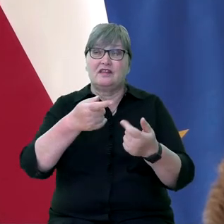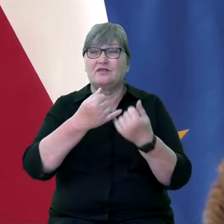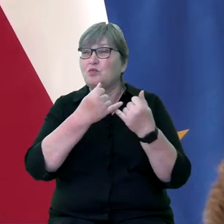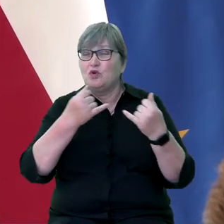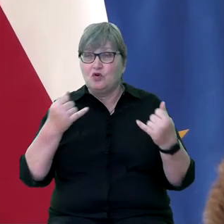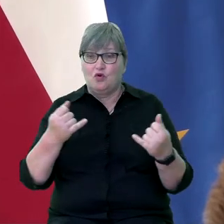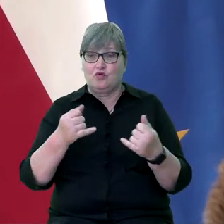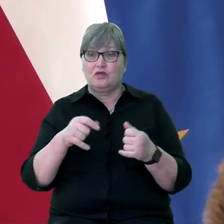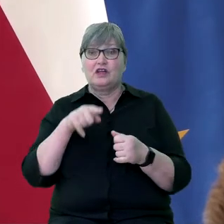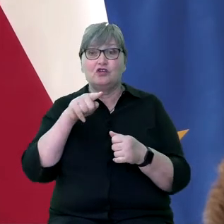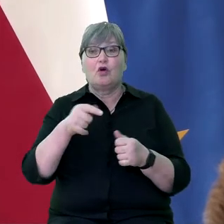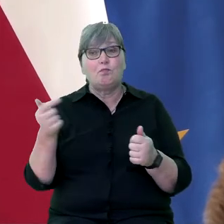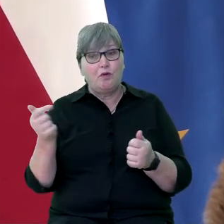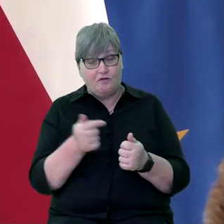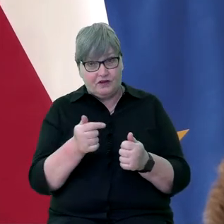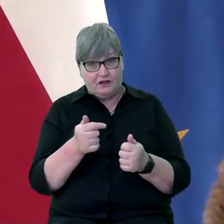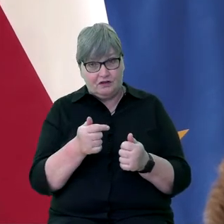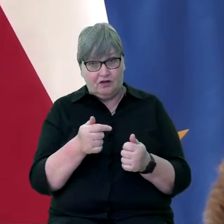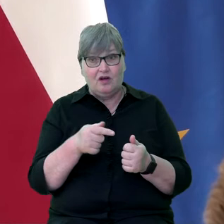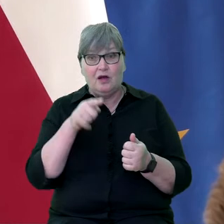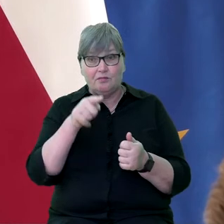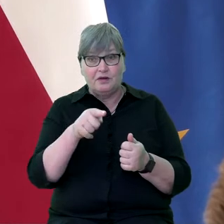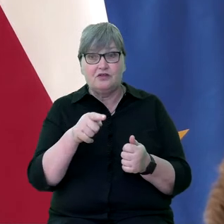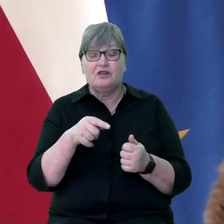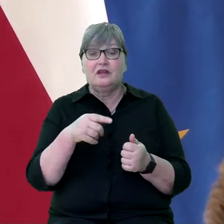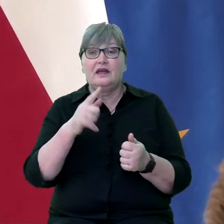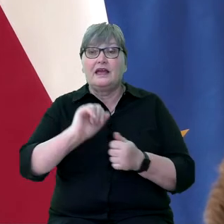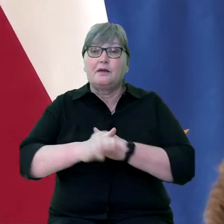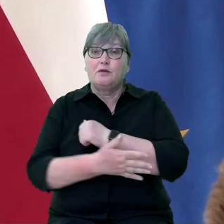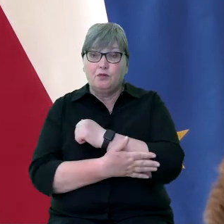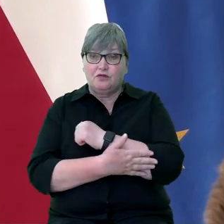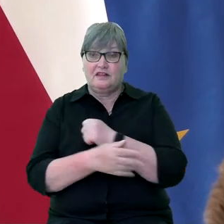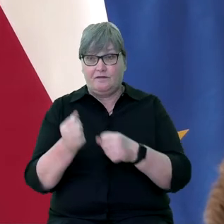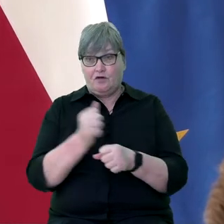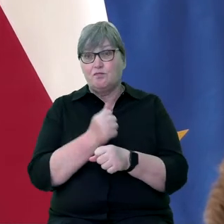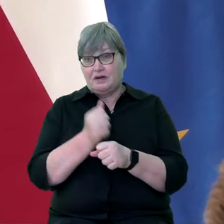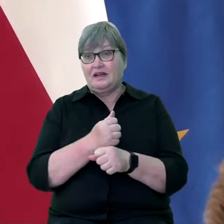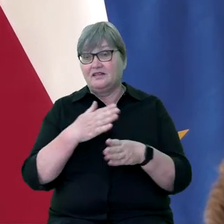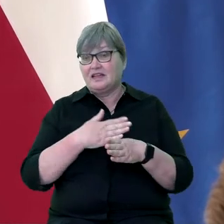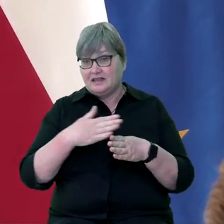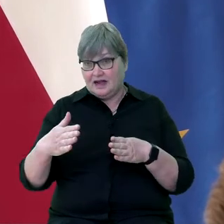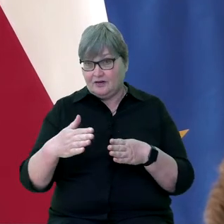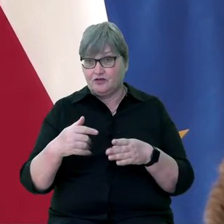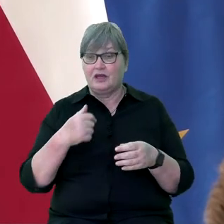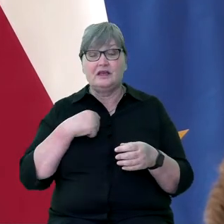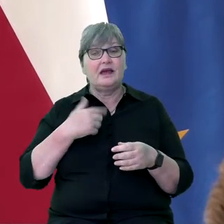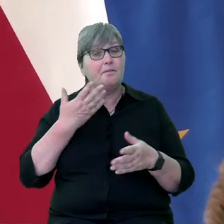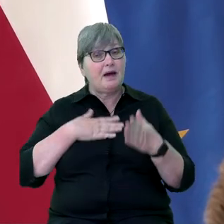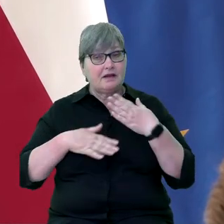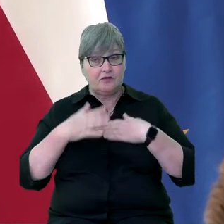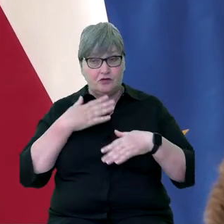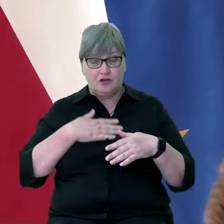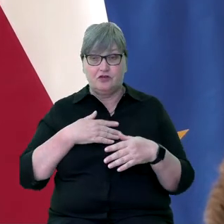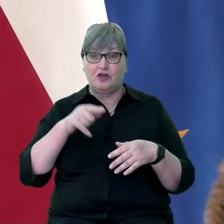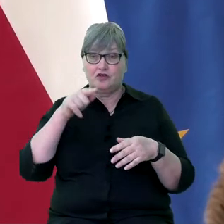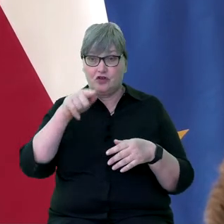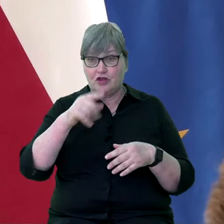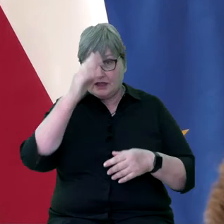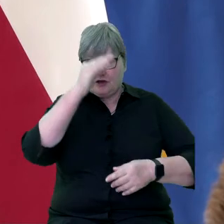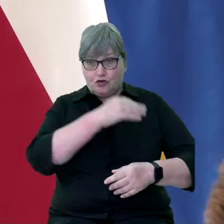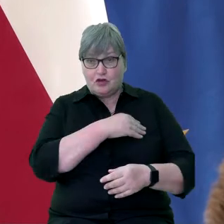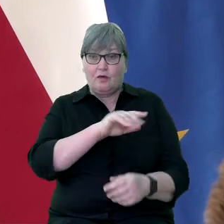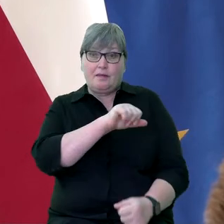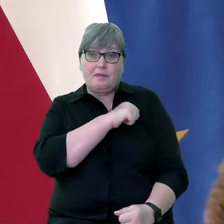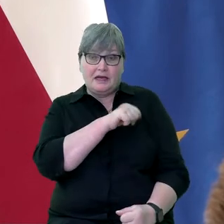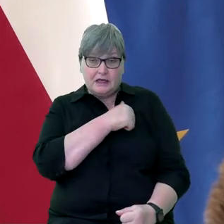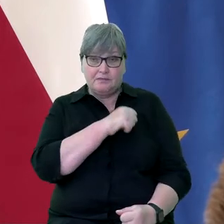osobom reprezentującym władzę i autorytet Rzeczypospolitej. Cieszę się, że placówka nosi imię prezydenta Lecha Kaczyńskiego,